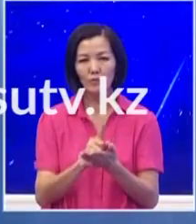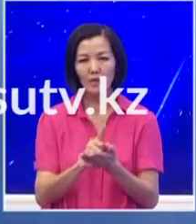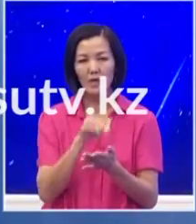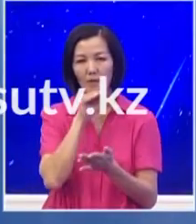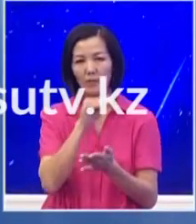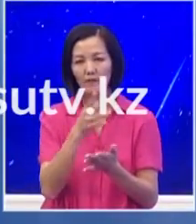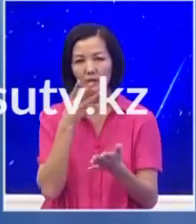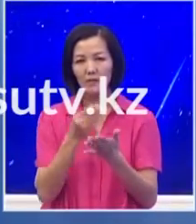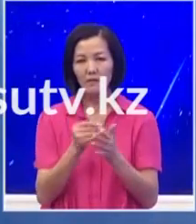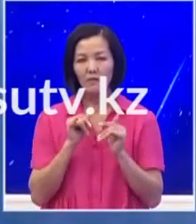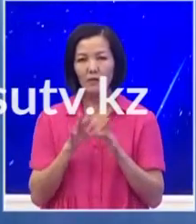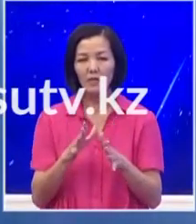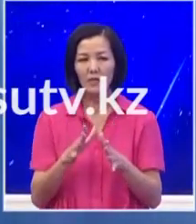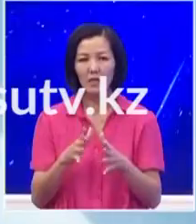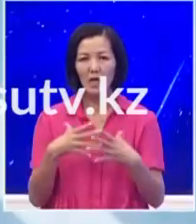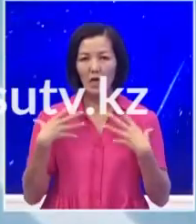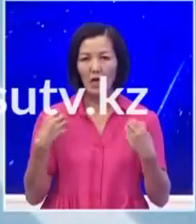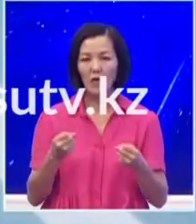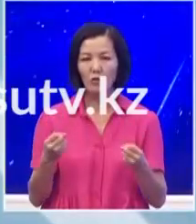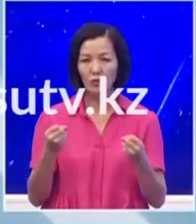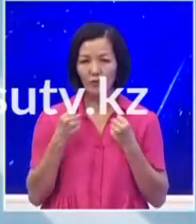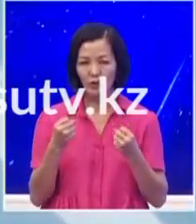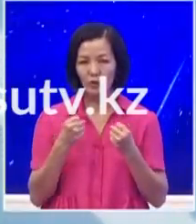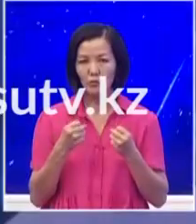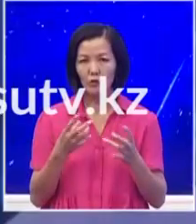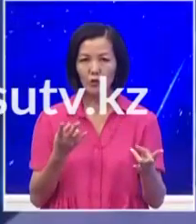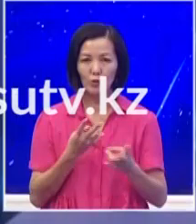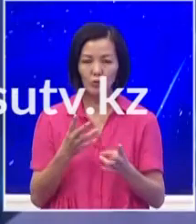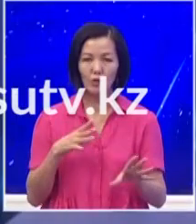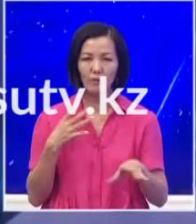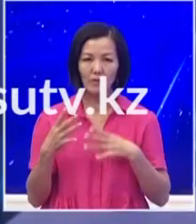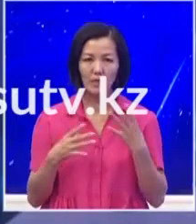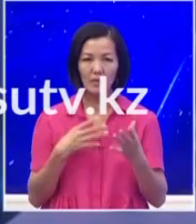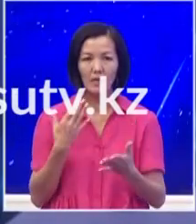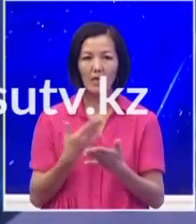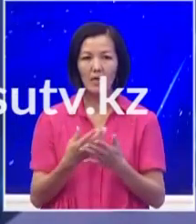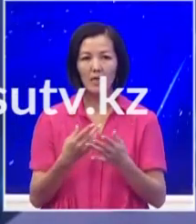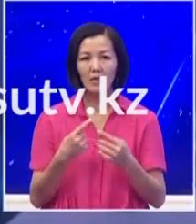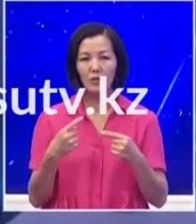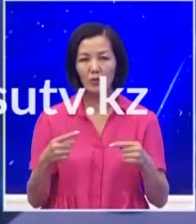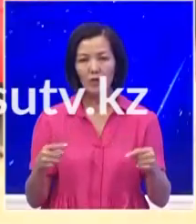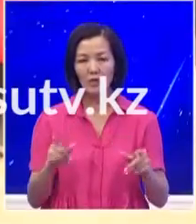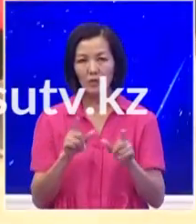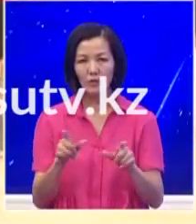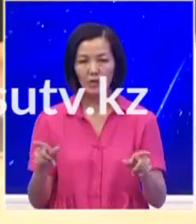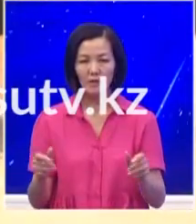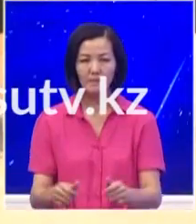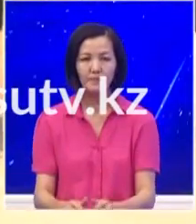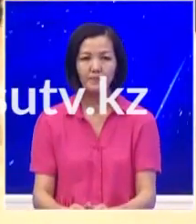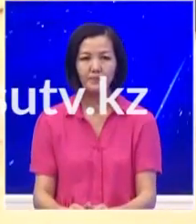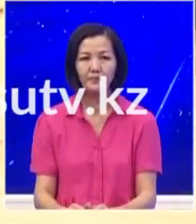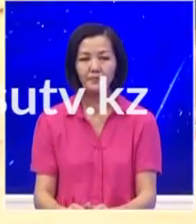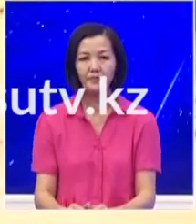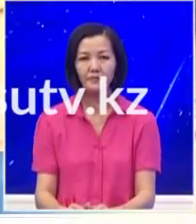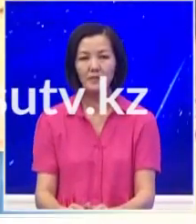профессионалом своего дела, но и поддерживать хорошую физическую форму, стараться быть примером для остальных граждан нашей страны. Сборная команда